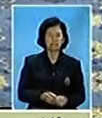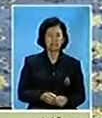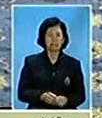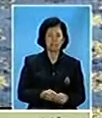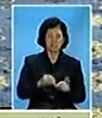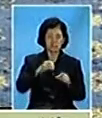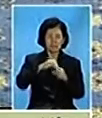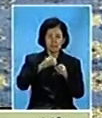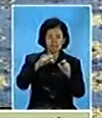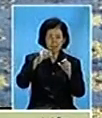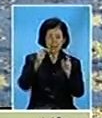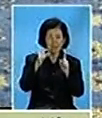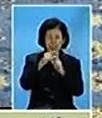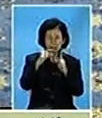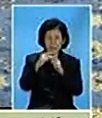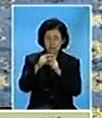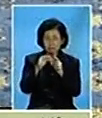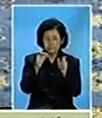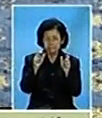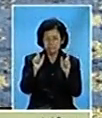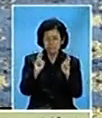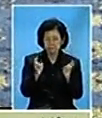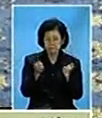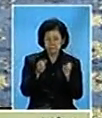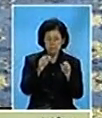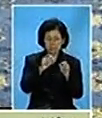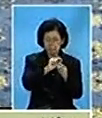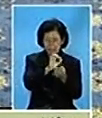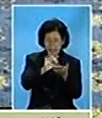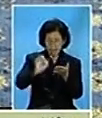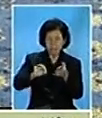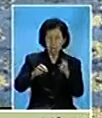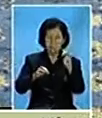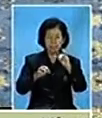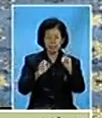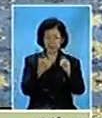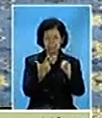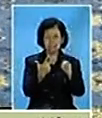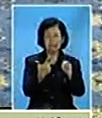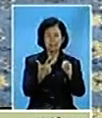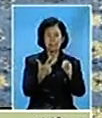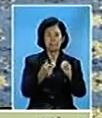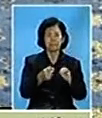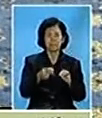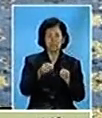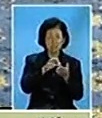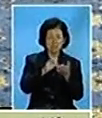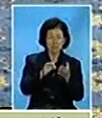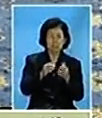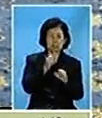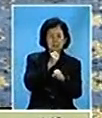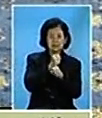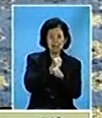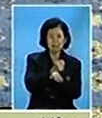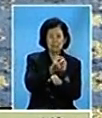คำจำกัดความที่ท่านเขียนไว้ในมาตรา3เนี่ยท่านเขียนว่าการประกอบวิ